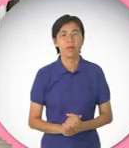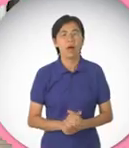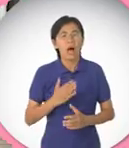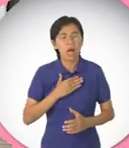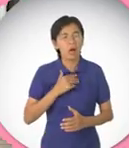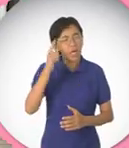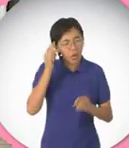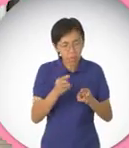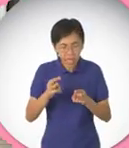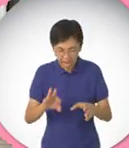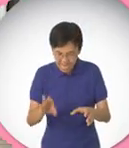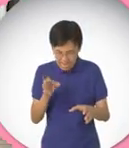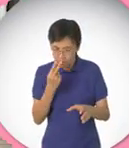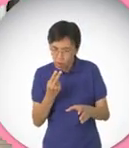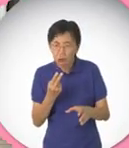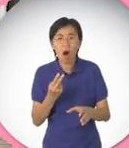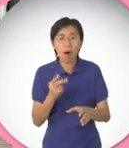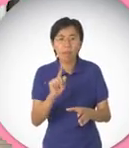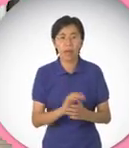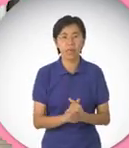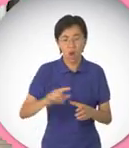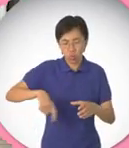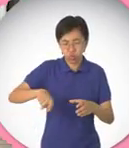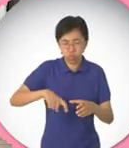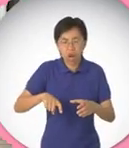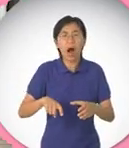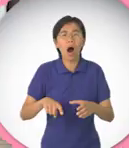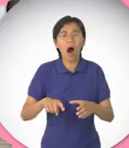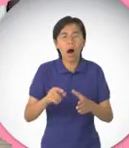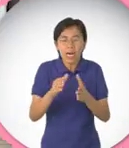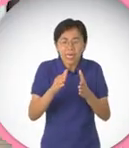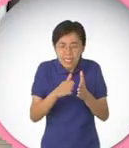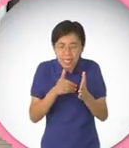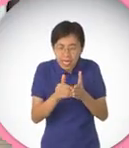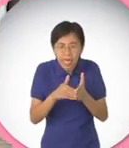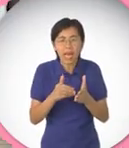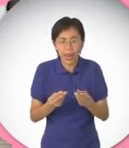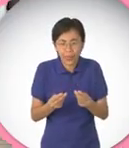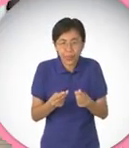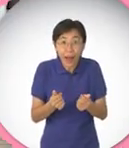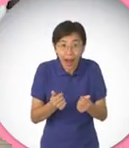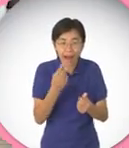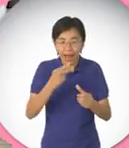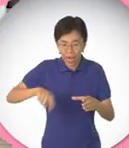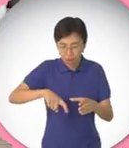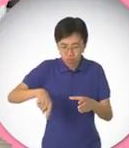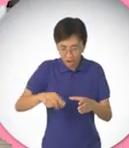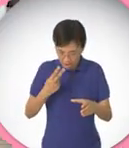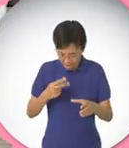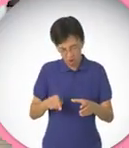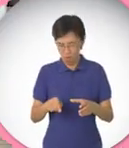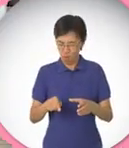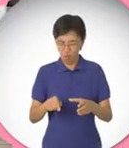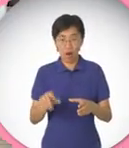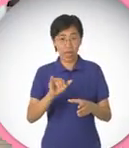อมันไหมครับว่าเป็นยังไง เนื้อที่นวดเนี่ยมันจะเนียนสนิทเลยค่ะเมื่อกี้เรายังเห็นยังพอมีรอยที่ตะตุ่มตะป่ำอยู่บ้างยังไม่เนียน 100% แต่